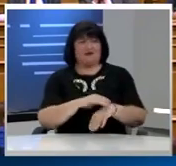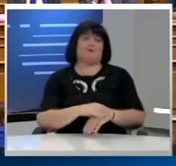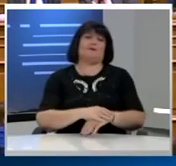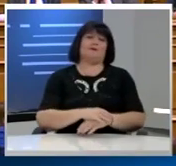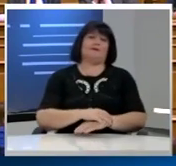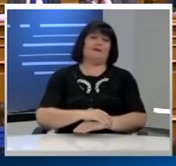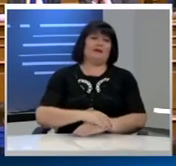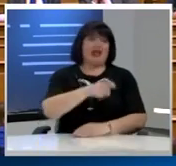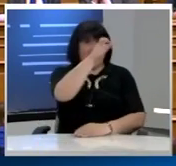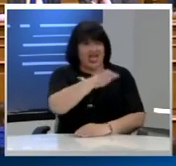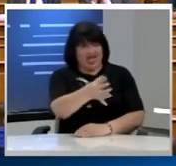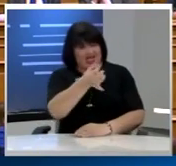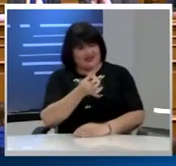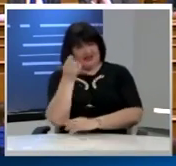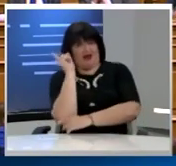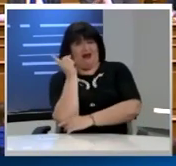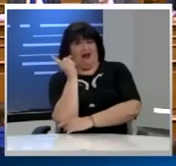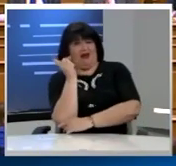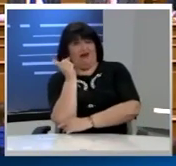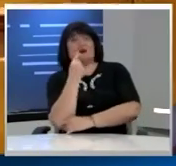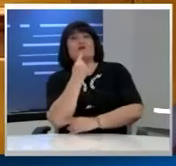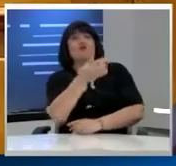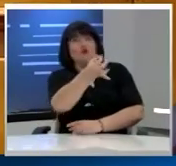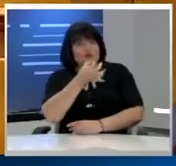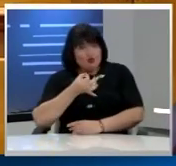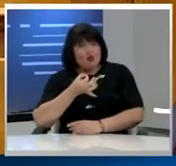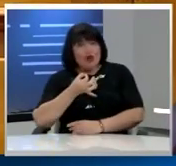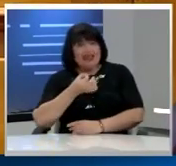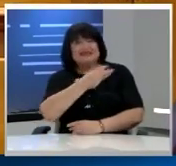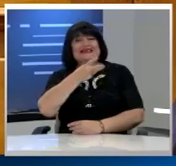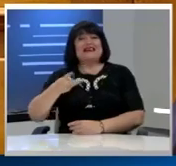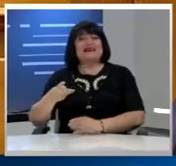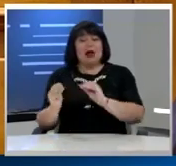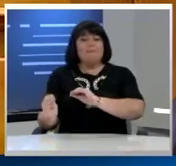εδώ κουνώντας το δάχτυλο για τους μετακλητούς επί ΣΥΡΙΖΑ,